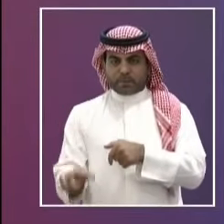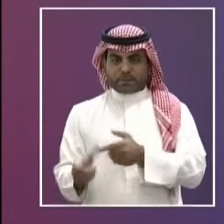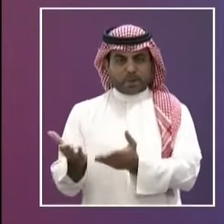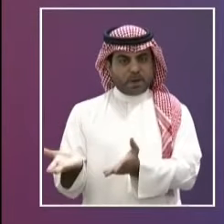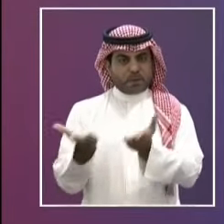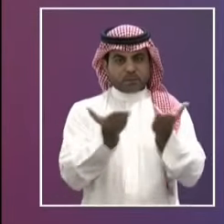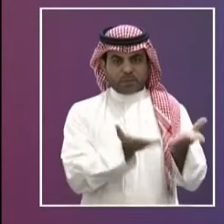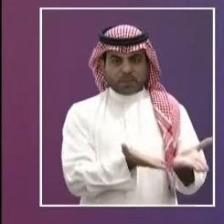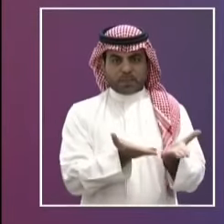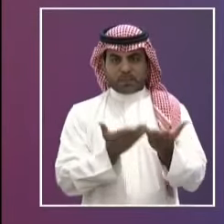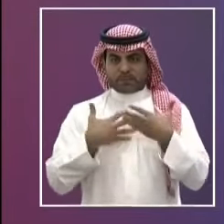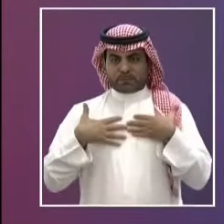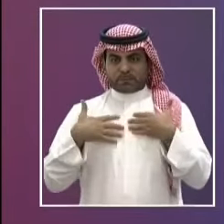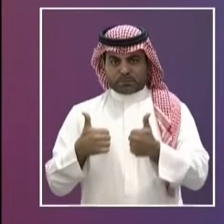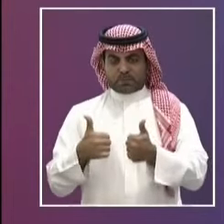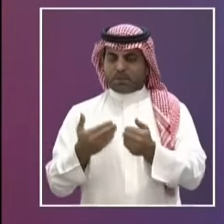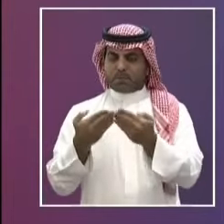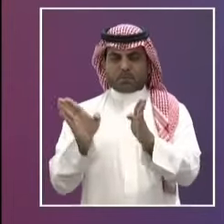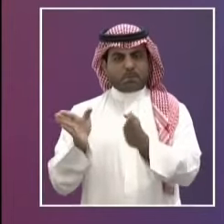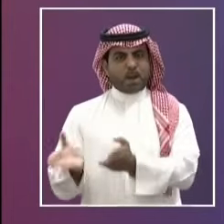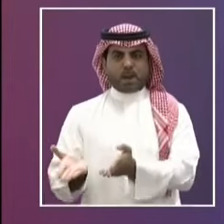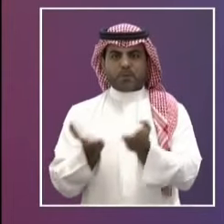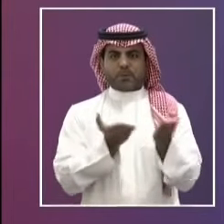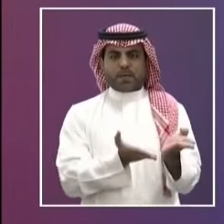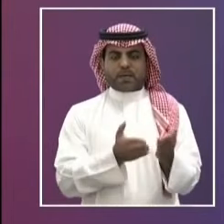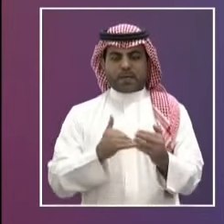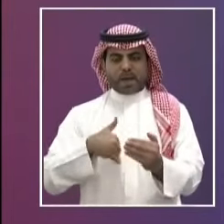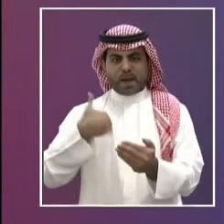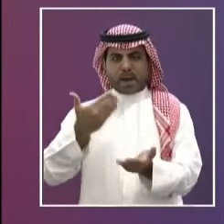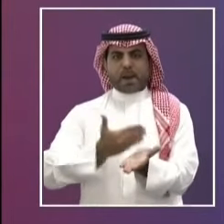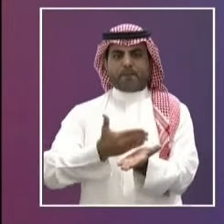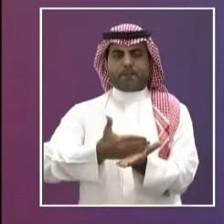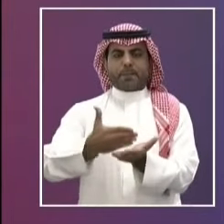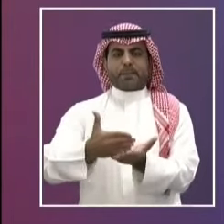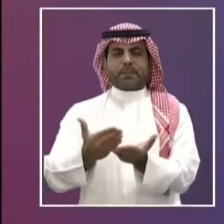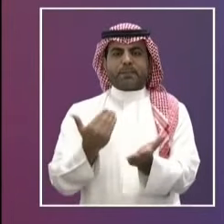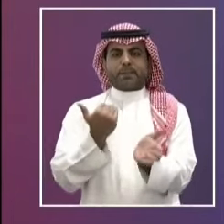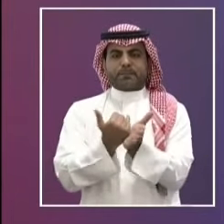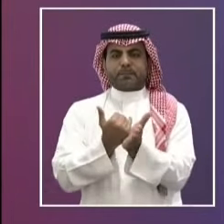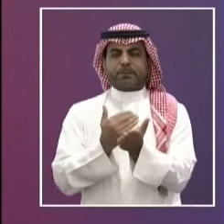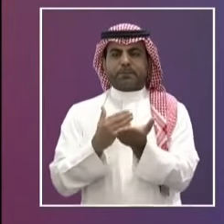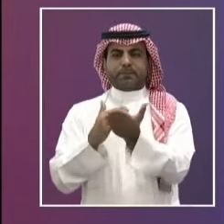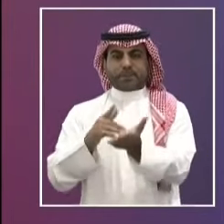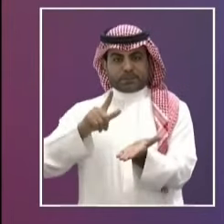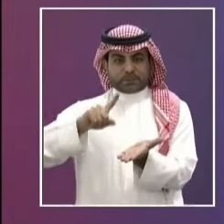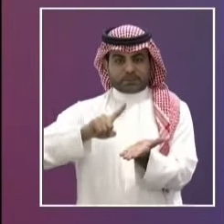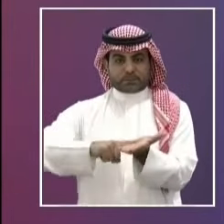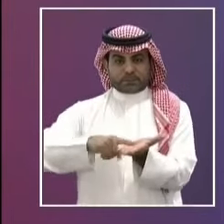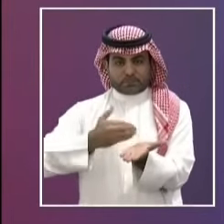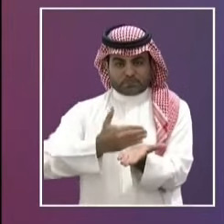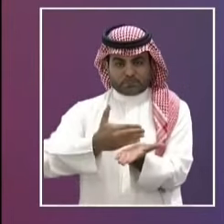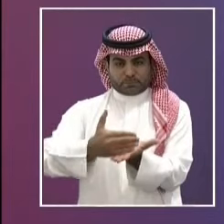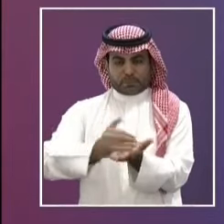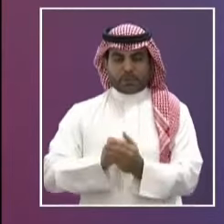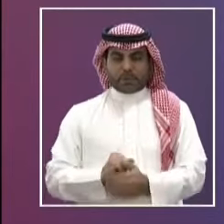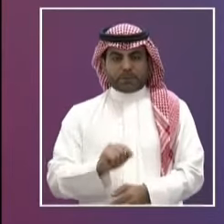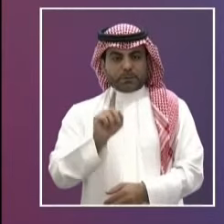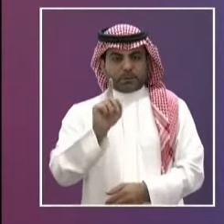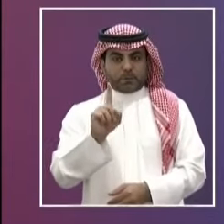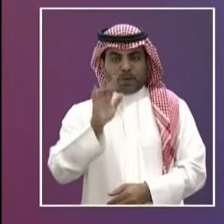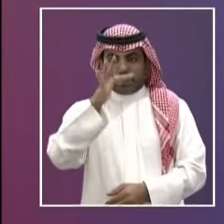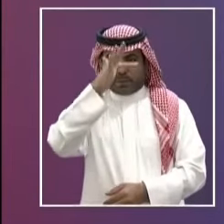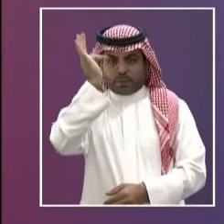أنه هو يؤدي العمرة سوف يتم استكمال إصدار التصاريح. وهنا أحب أؤكد أنه حتى لو